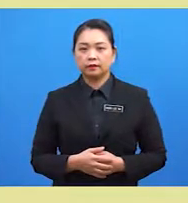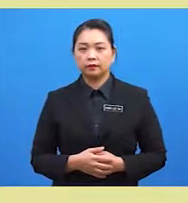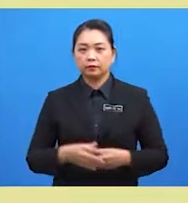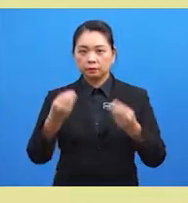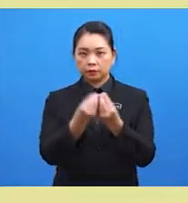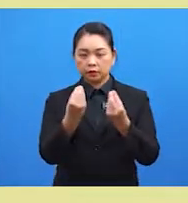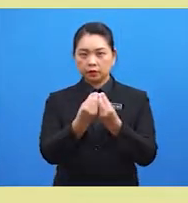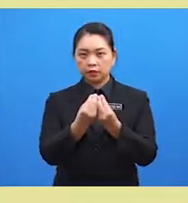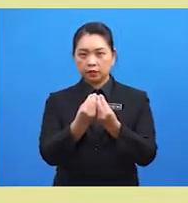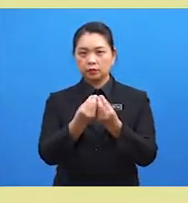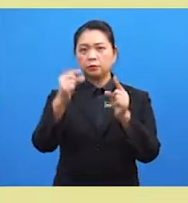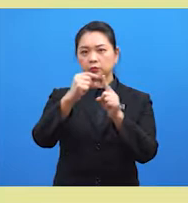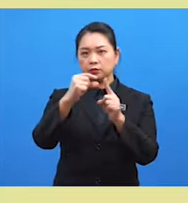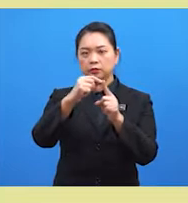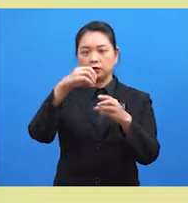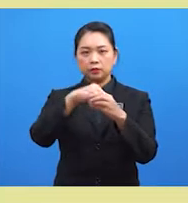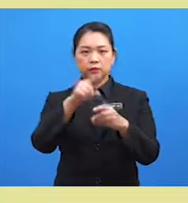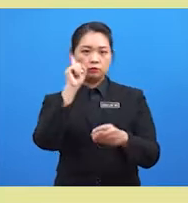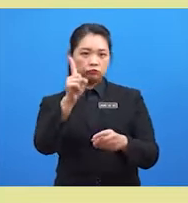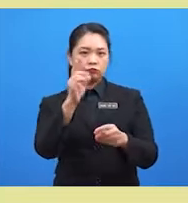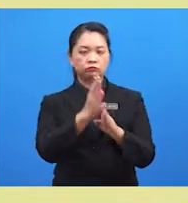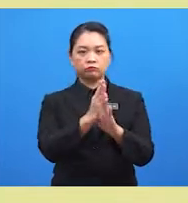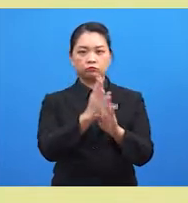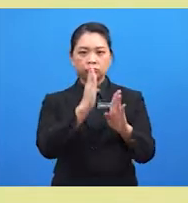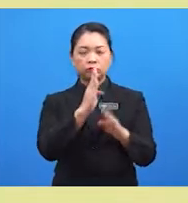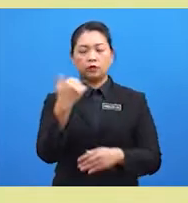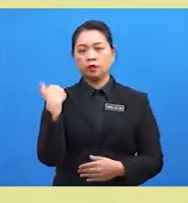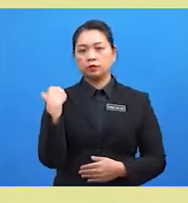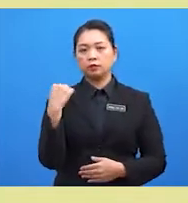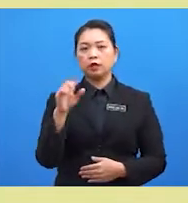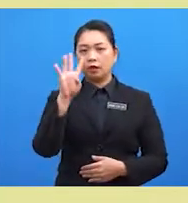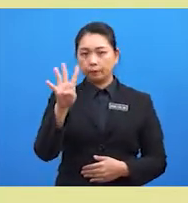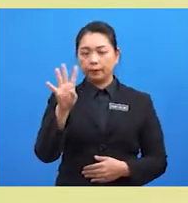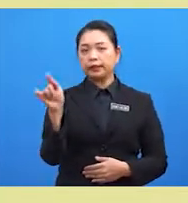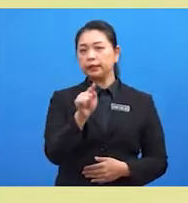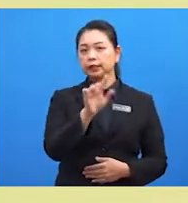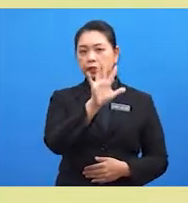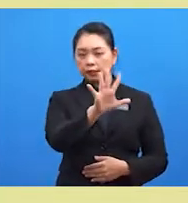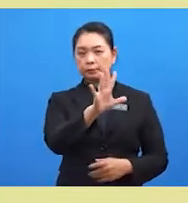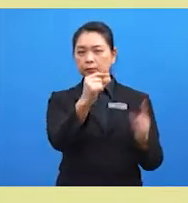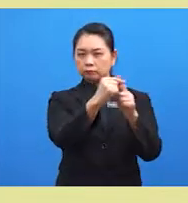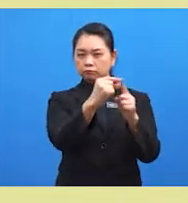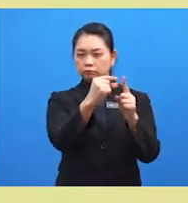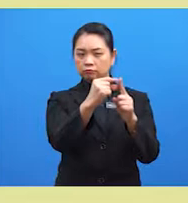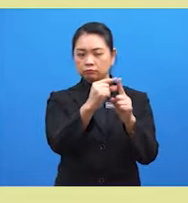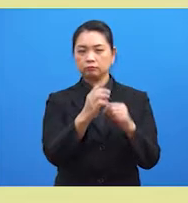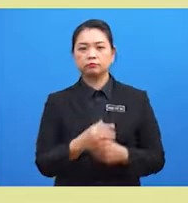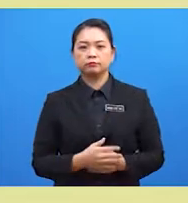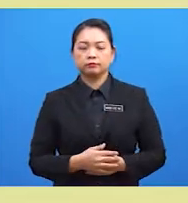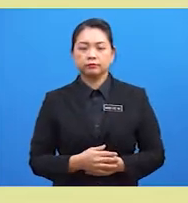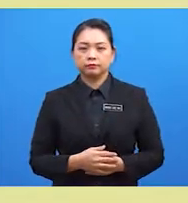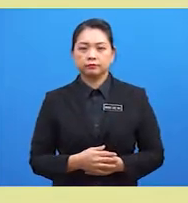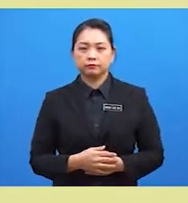Bilangan patah perkataan dalam sebaris syair adalah antara 4 hingga 5 patah